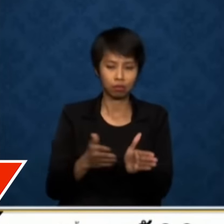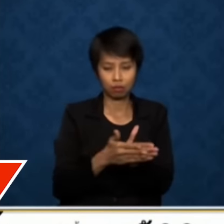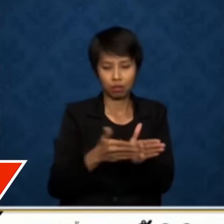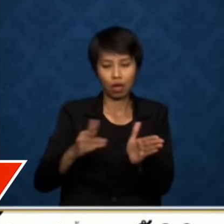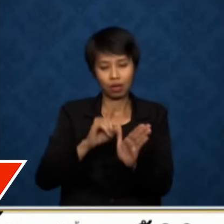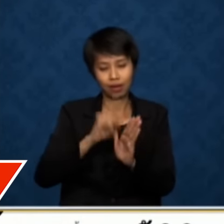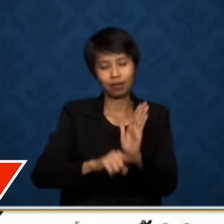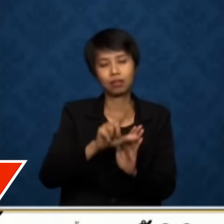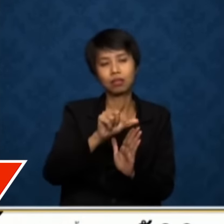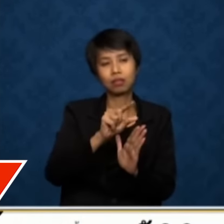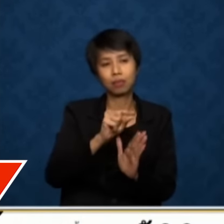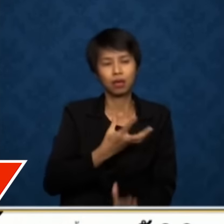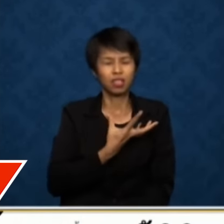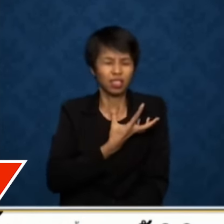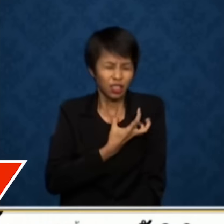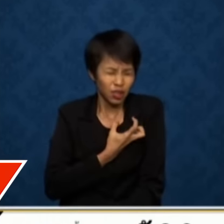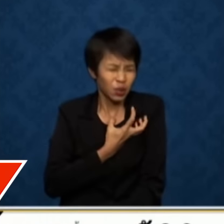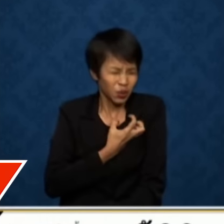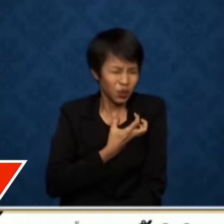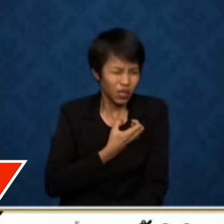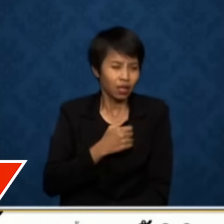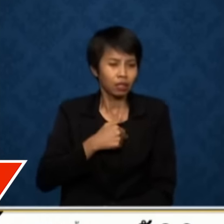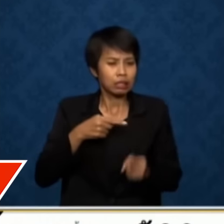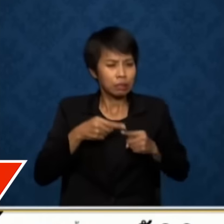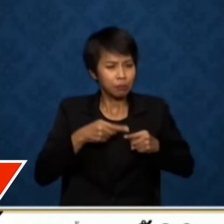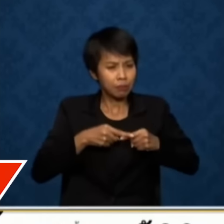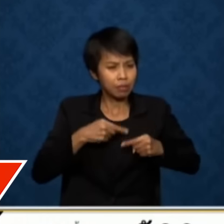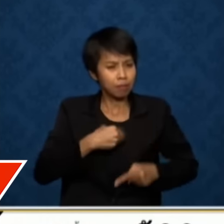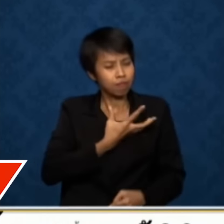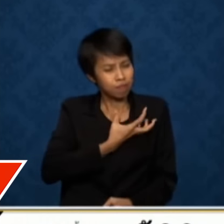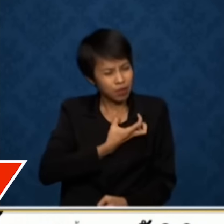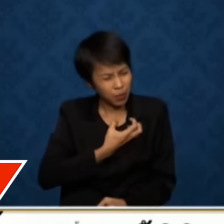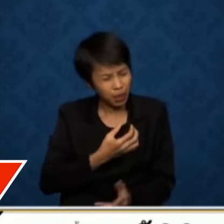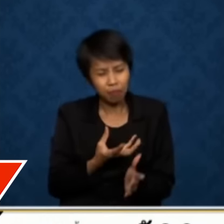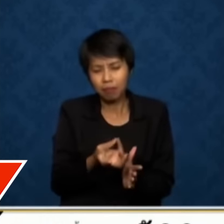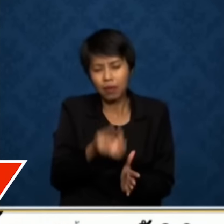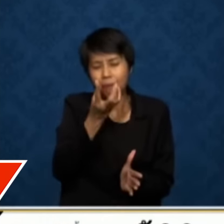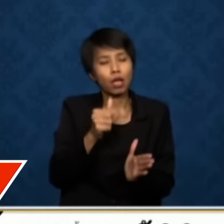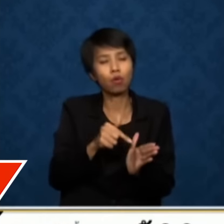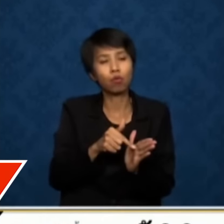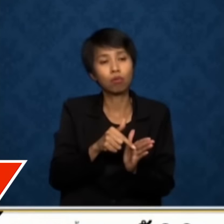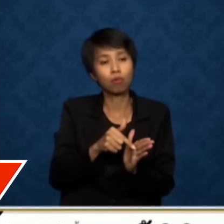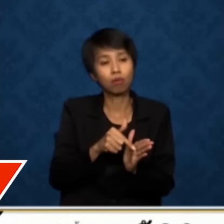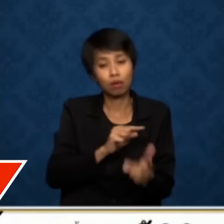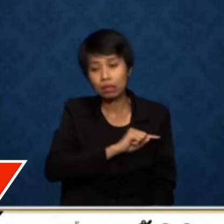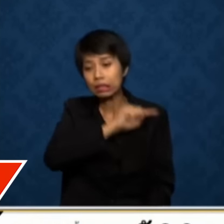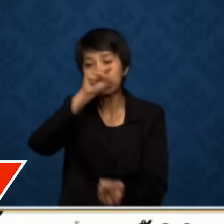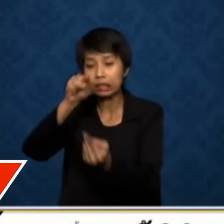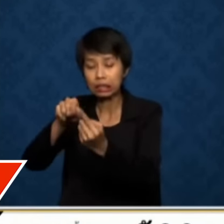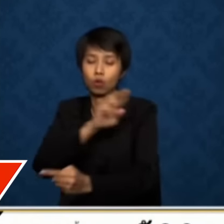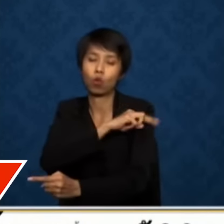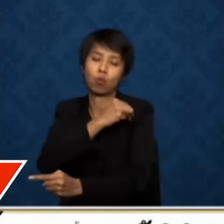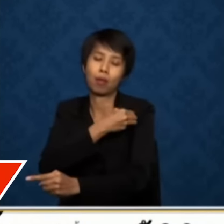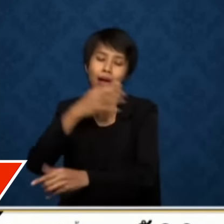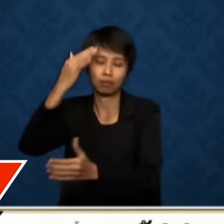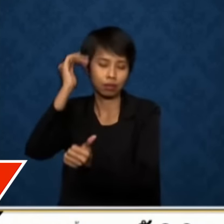นาทีครับเจ็บหน้าอกขึ้นมา 23:59 น.ไม่แน่ใจว่า59วินาทีรู้หรือเปล่าถึงโรงพยาบาลตำรวจประมาณเที่ยงคืน20เร็วมาก